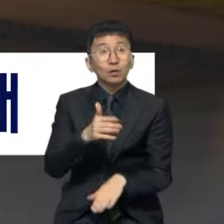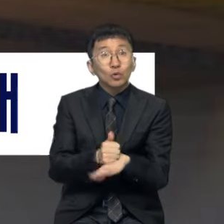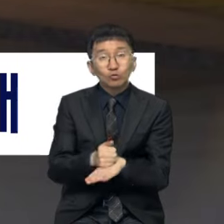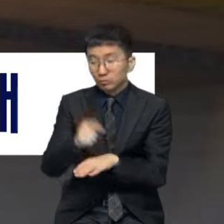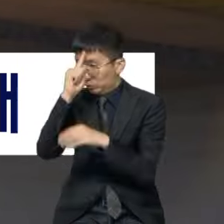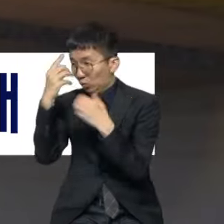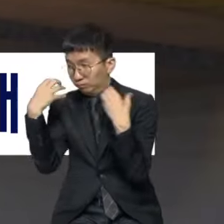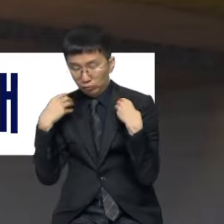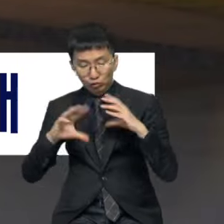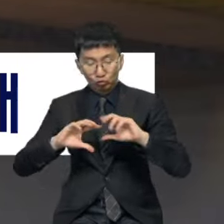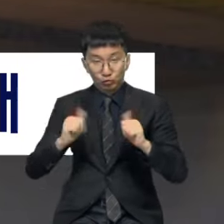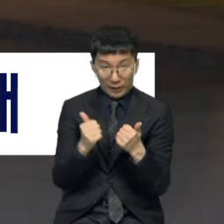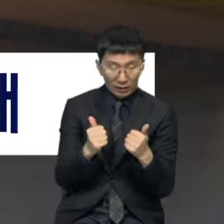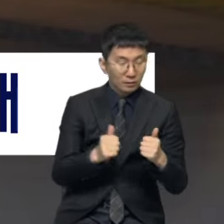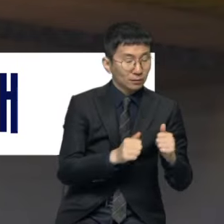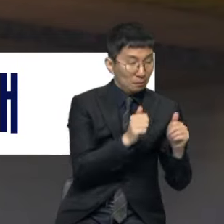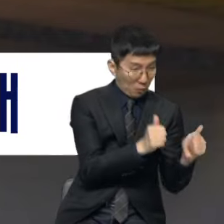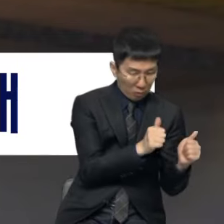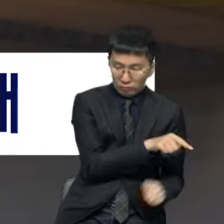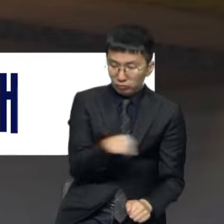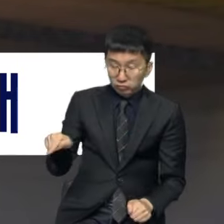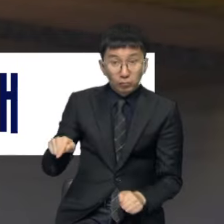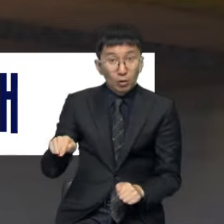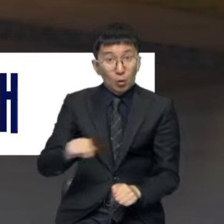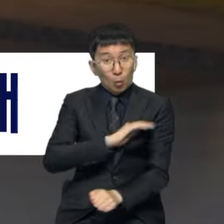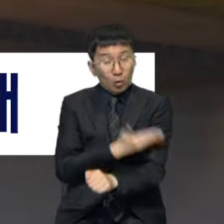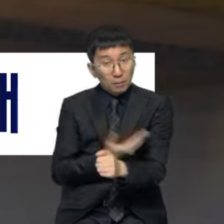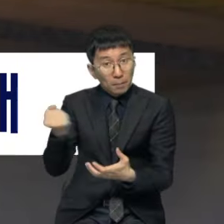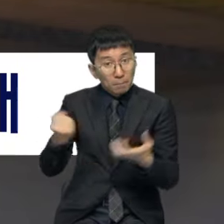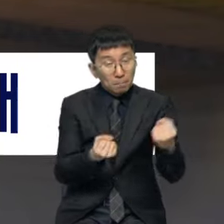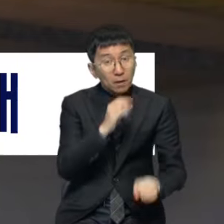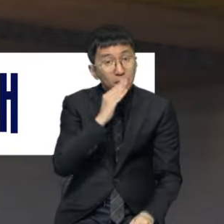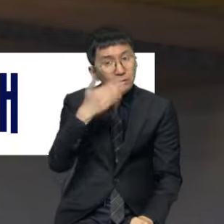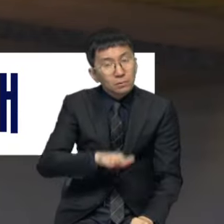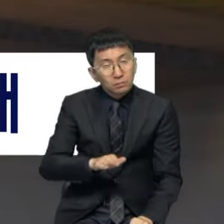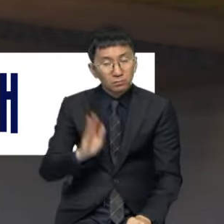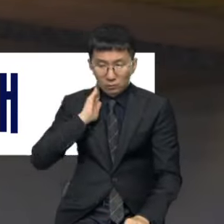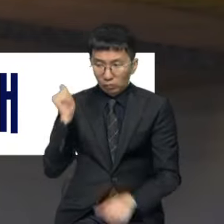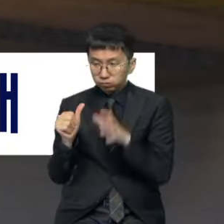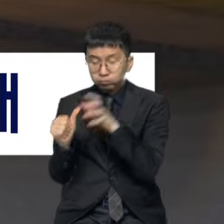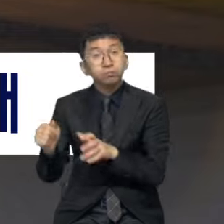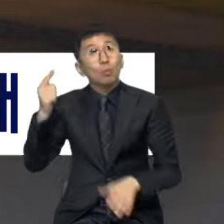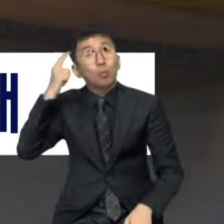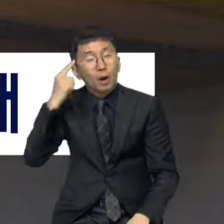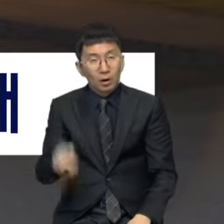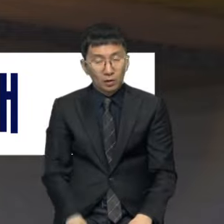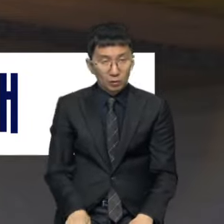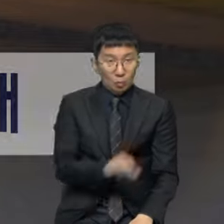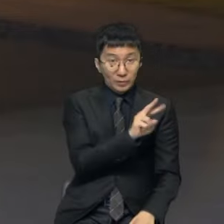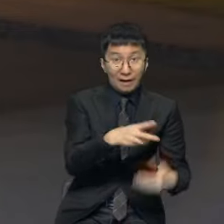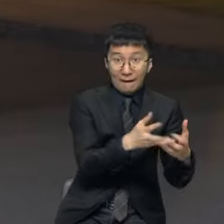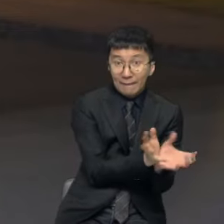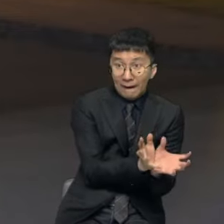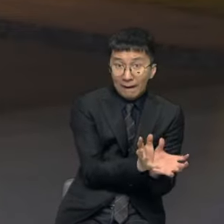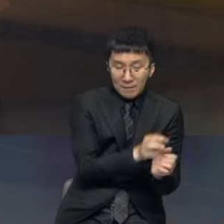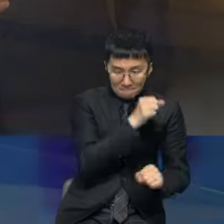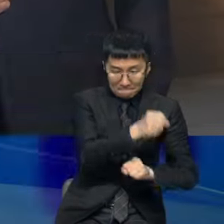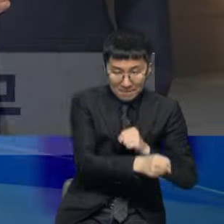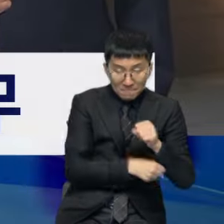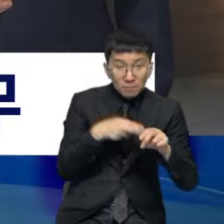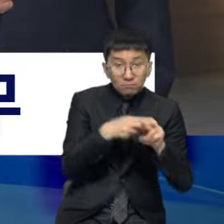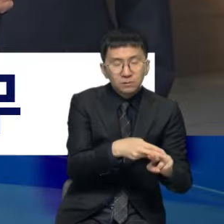또 야당이 특검 수사 담당자와 또 수사 대상을 정하는 건 사법 시스템 근간을 훼손한다는 겁니다. 이런 위헌적